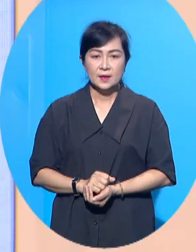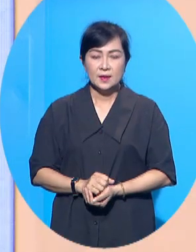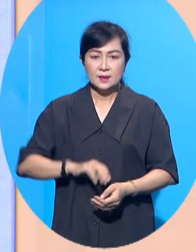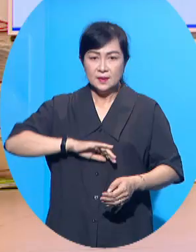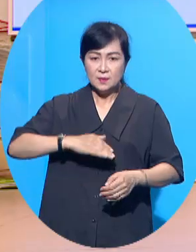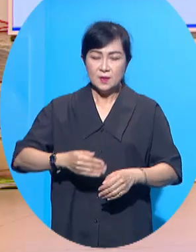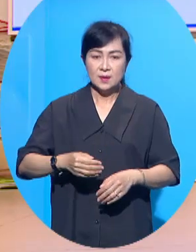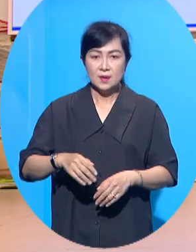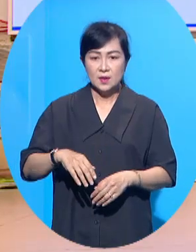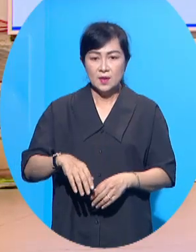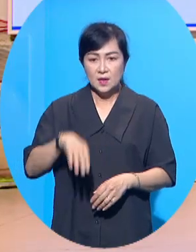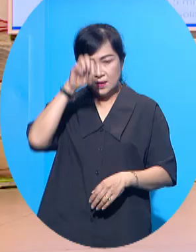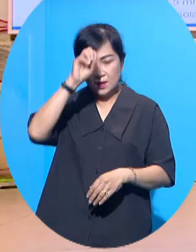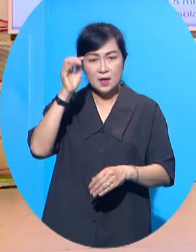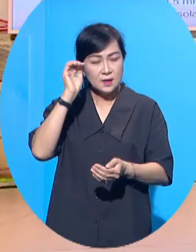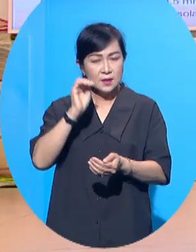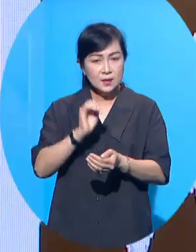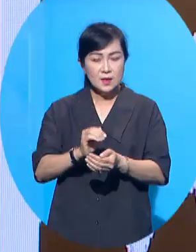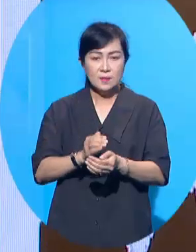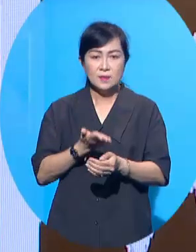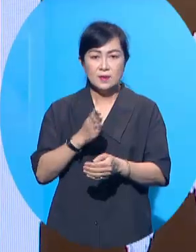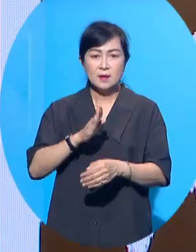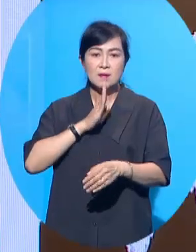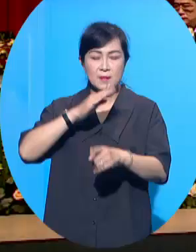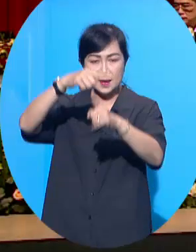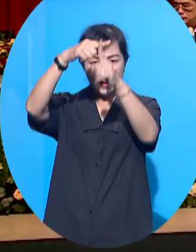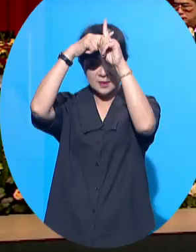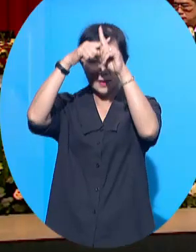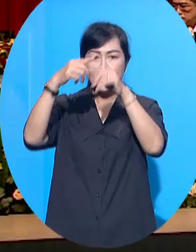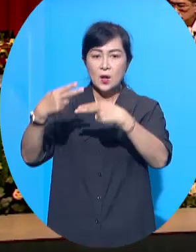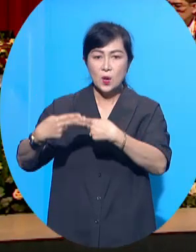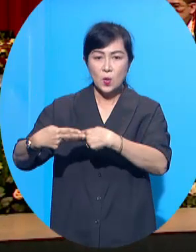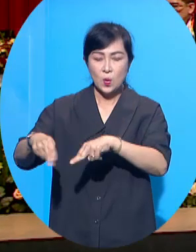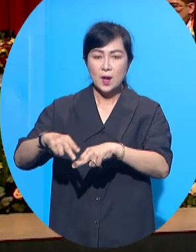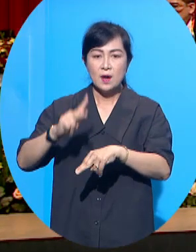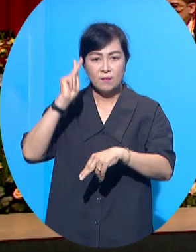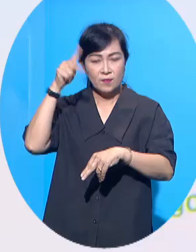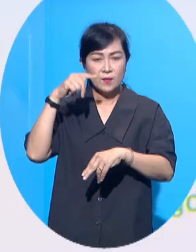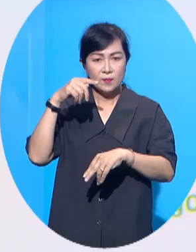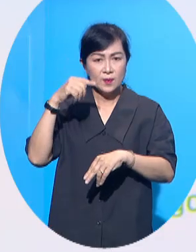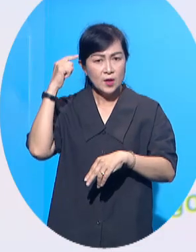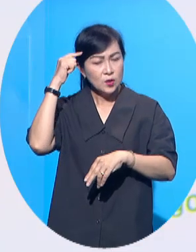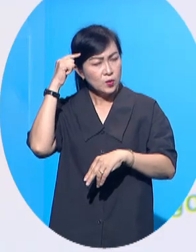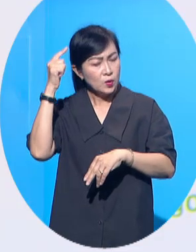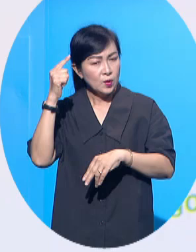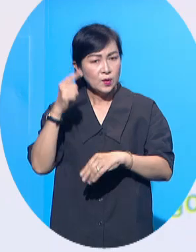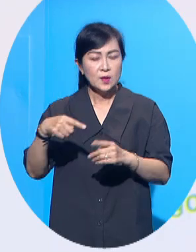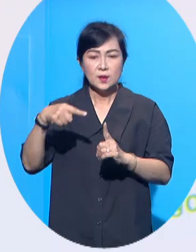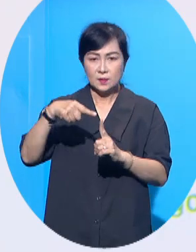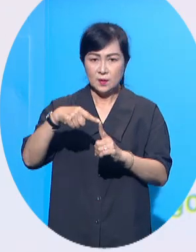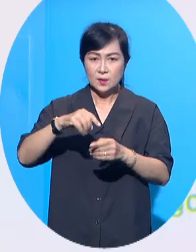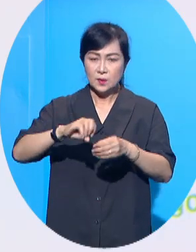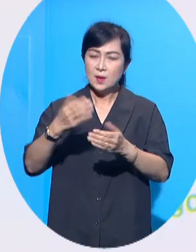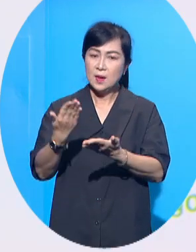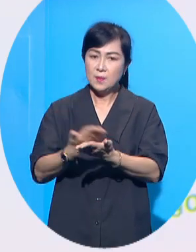cái kinh nghiệm cũng như là kỹ kiến thức cho các bác sĩ tim mạch. Ngoài ra còn các là cập nhật các phương pháp chẩn đoán và tiếp cận điều trị mới với